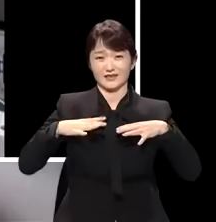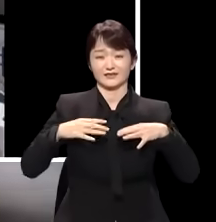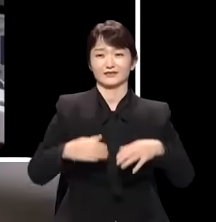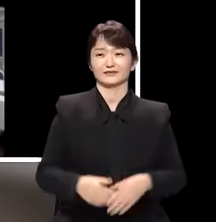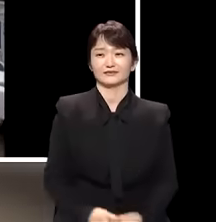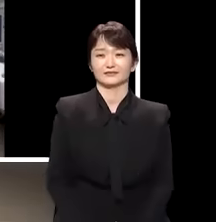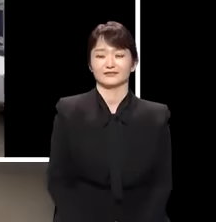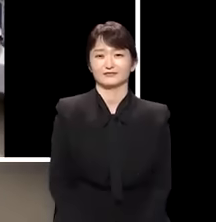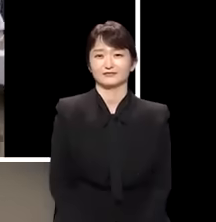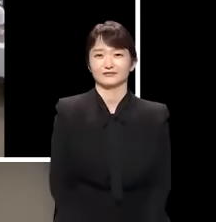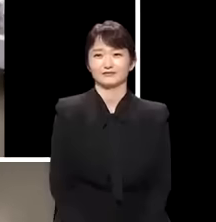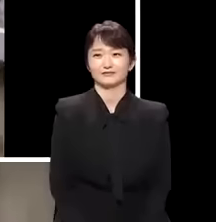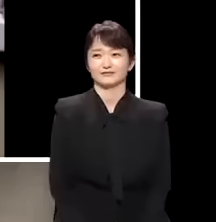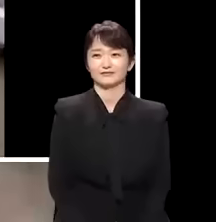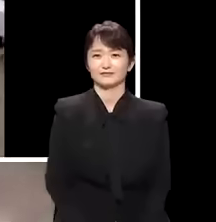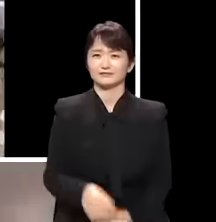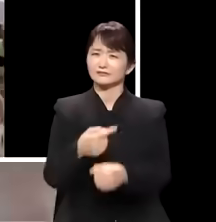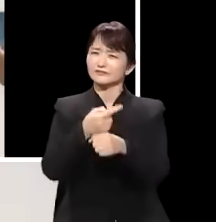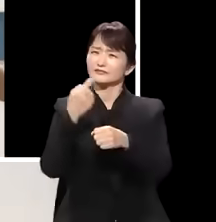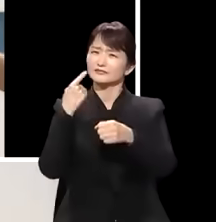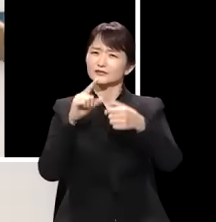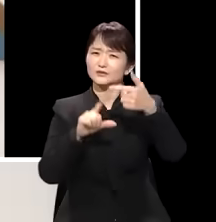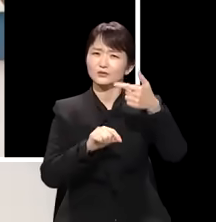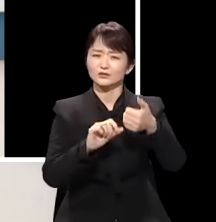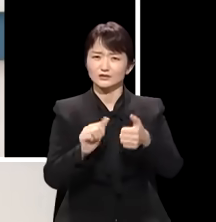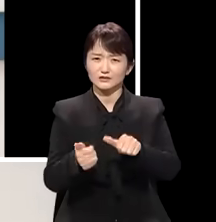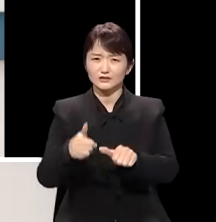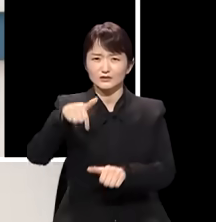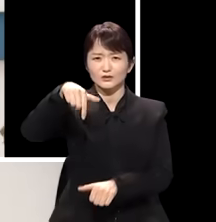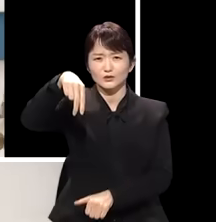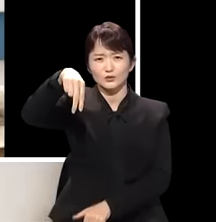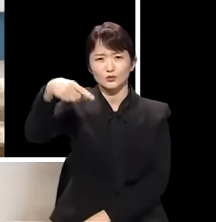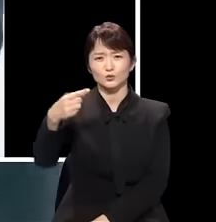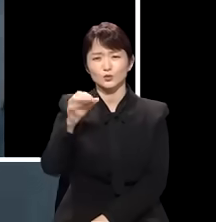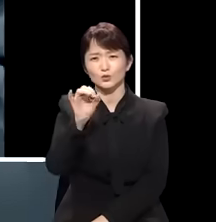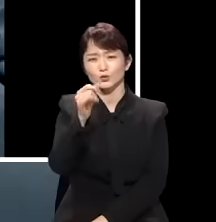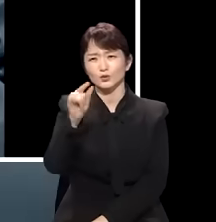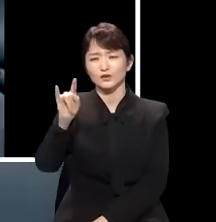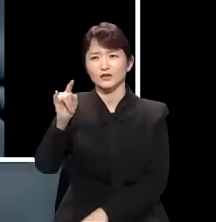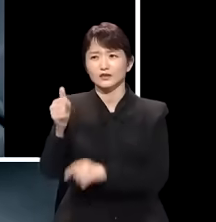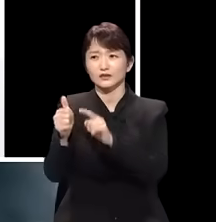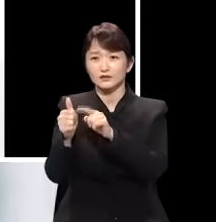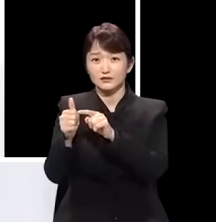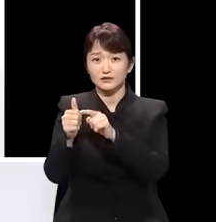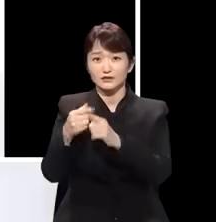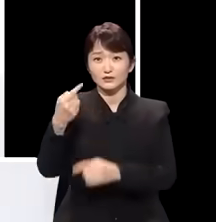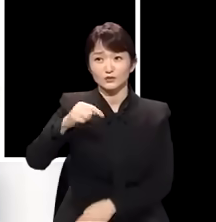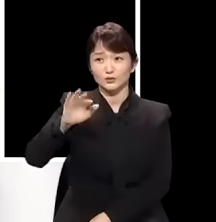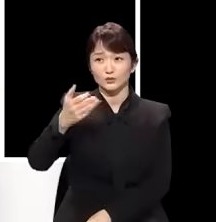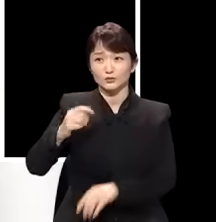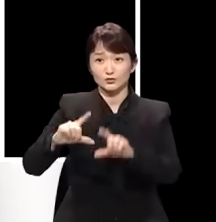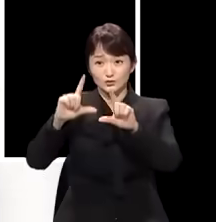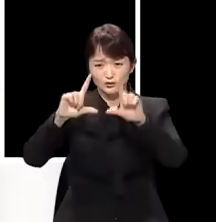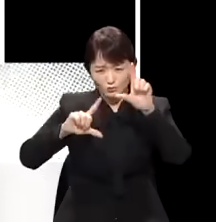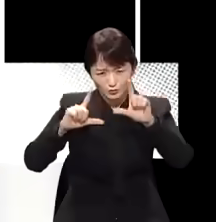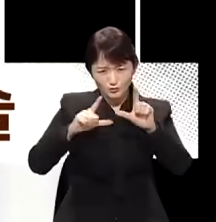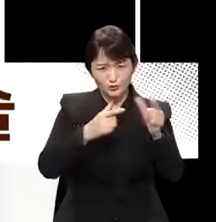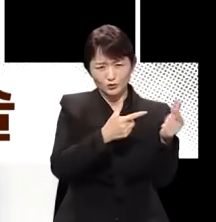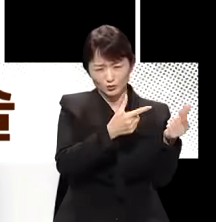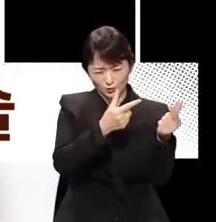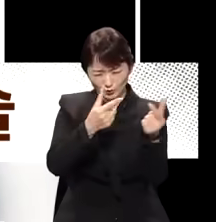상고 자 지난해 6월 별한 고송 선생의 90년대 모습을 저렇게 거의 비슷하게